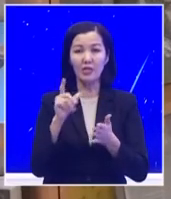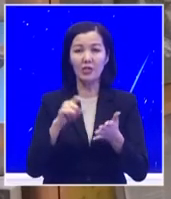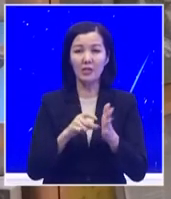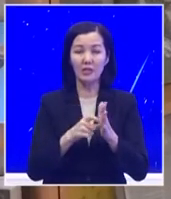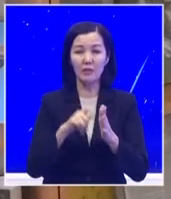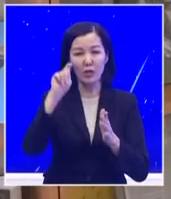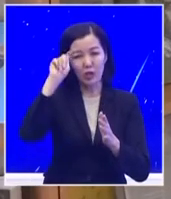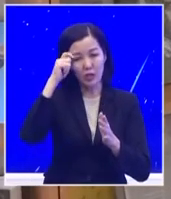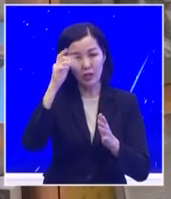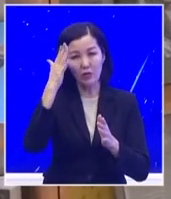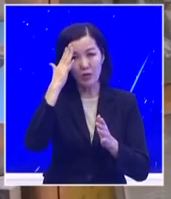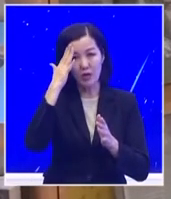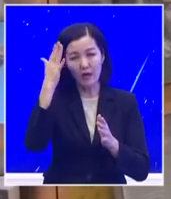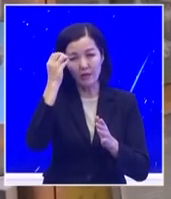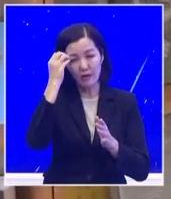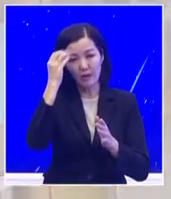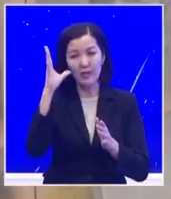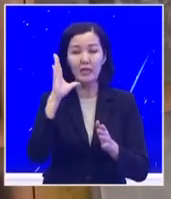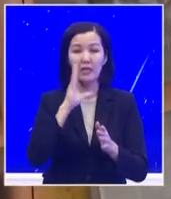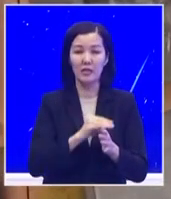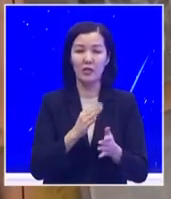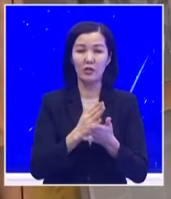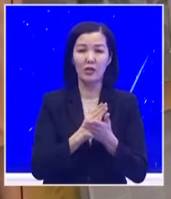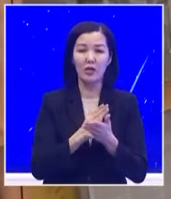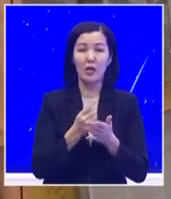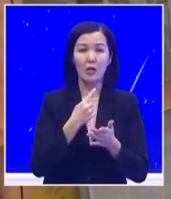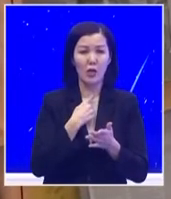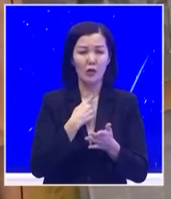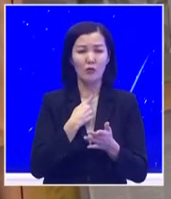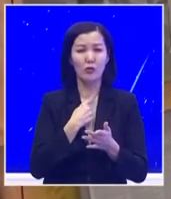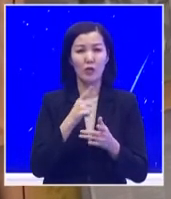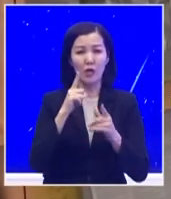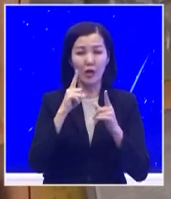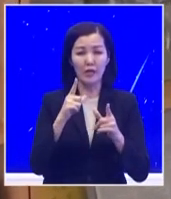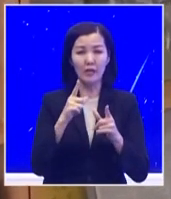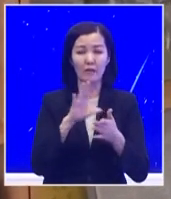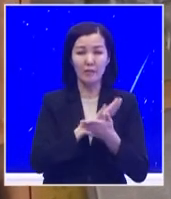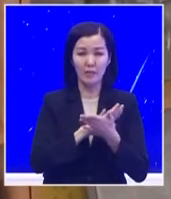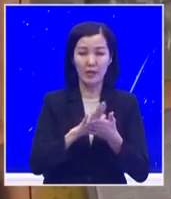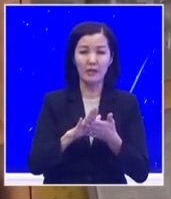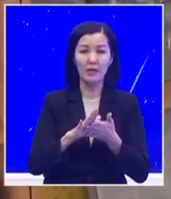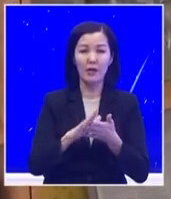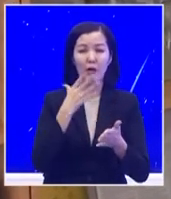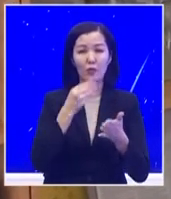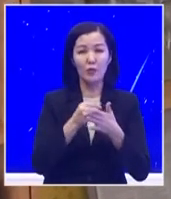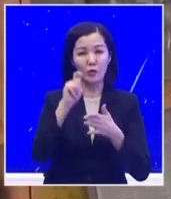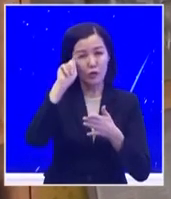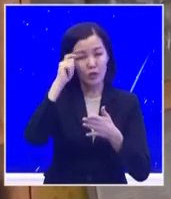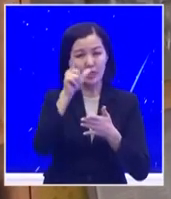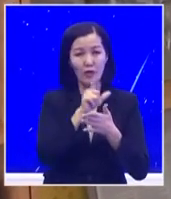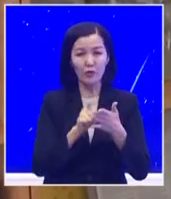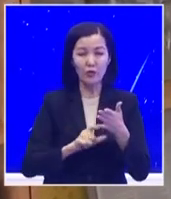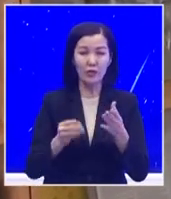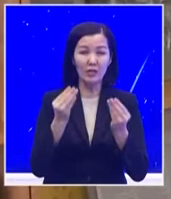жаттау қабілетінің ерекше екенін байқадым. Мәнерін көрсетіп, өзінің жаттаған өлеңдерін